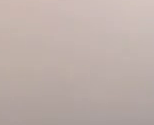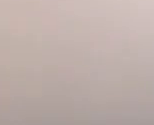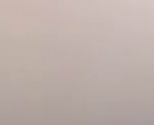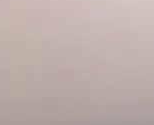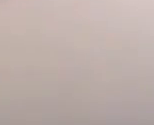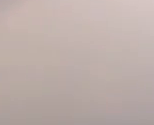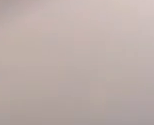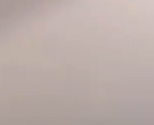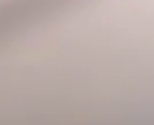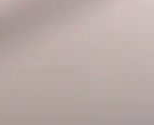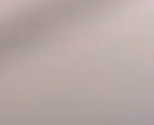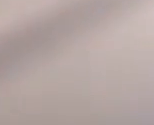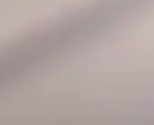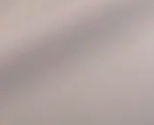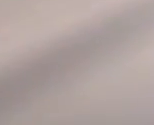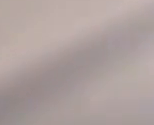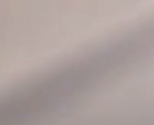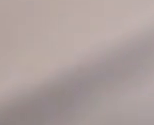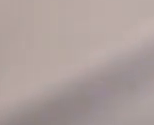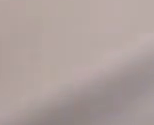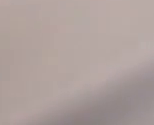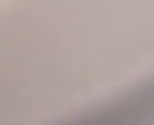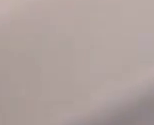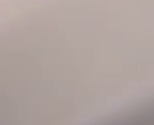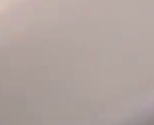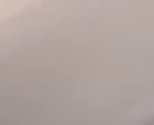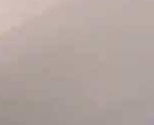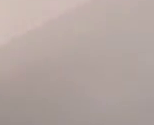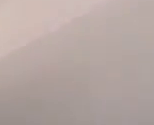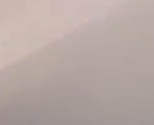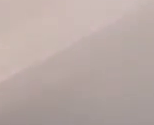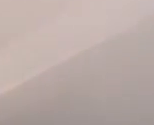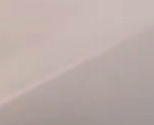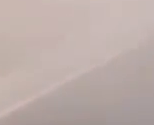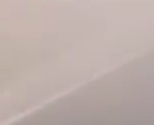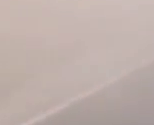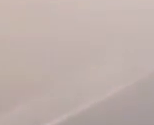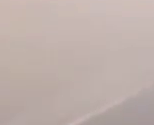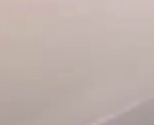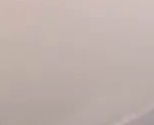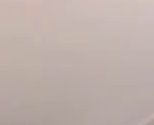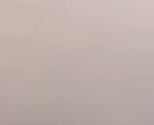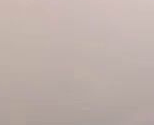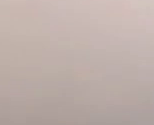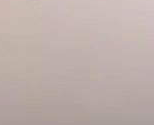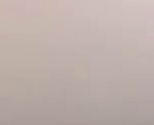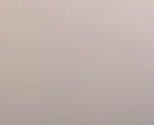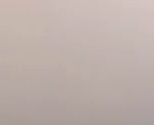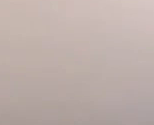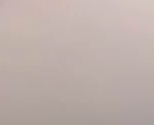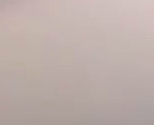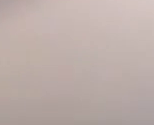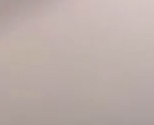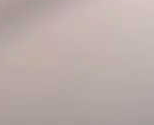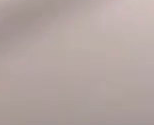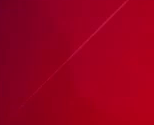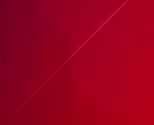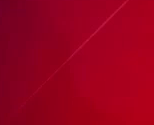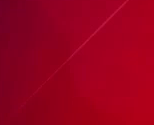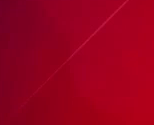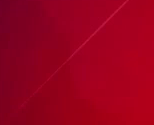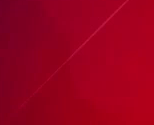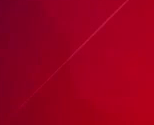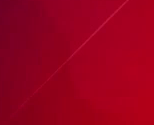nyo rin kaming makasama sa GMA Pinoy TV at sa www.gmanews.tv.